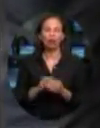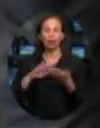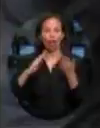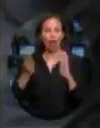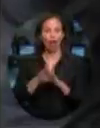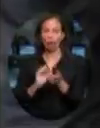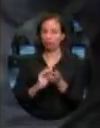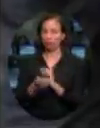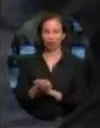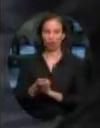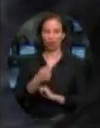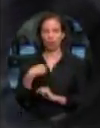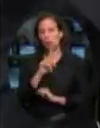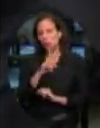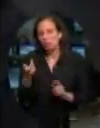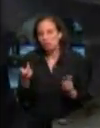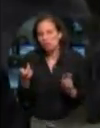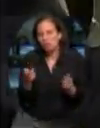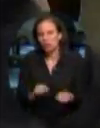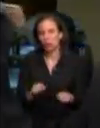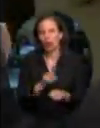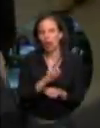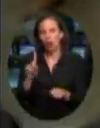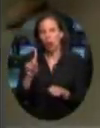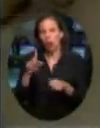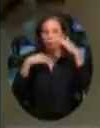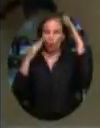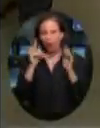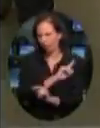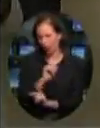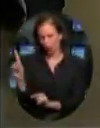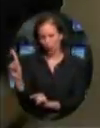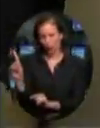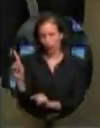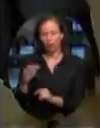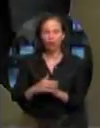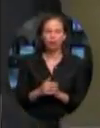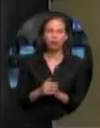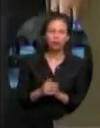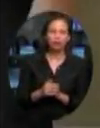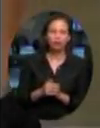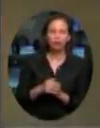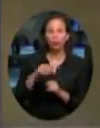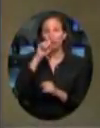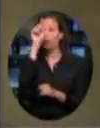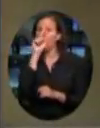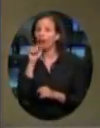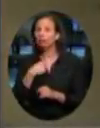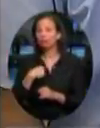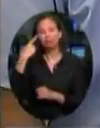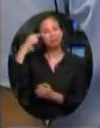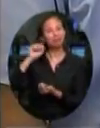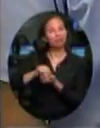סגורה, לא מרובעת, אבל אני לא רואה מנהיג. אולי אני טיפשה, לא רואה, אין